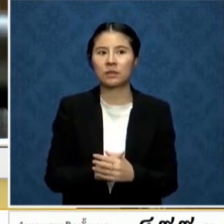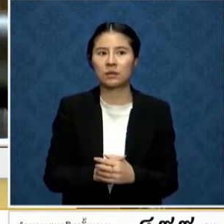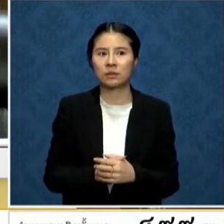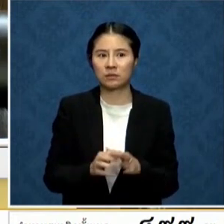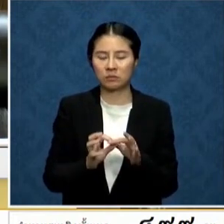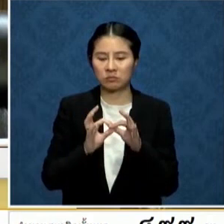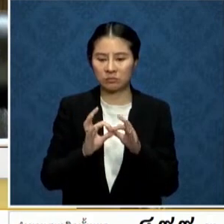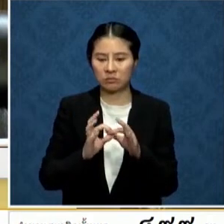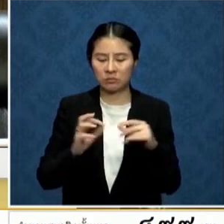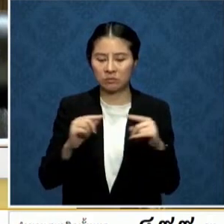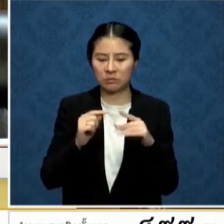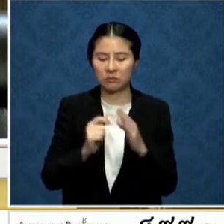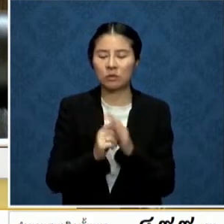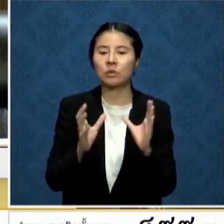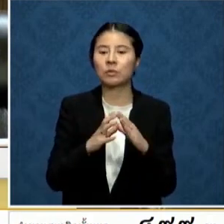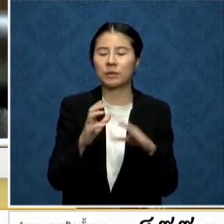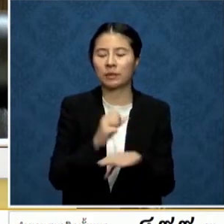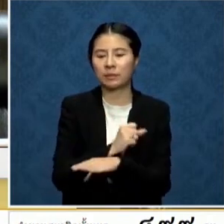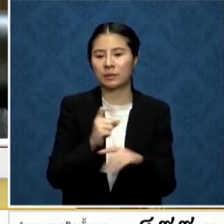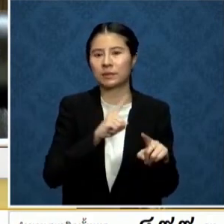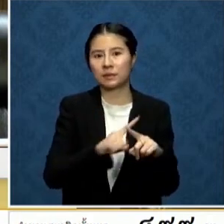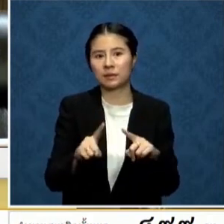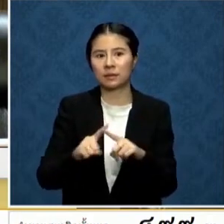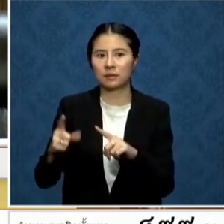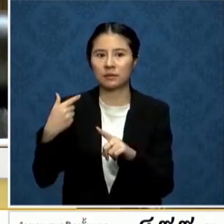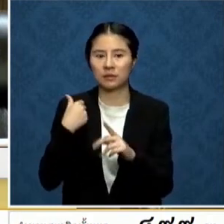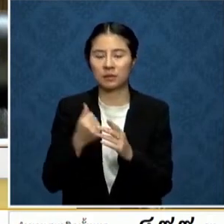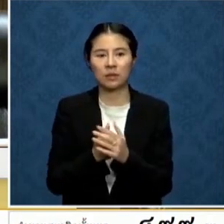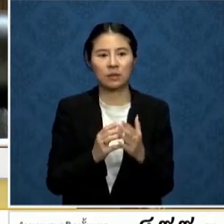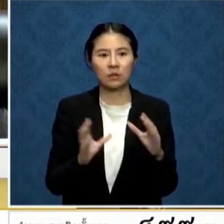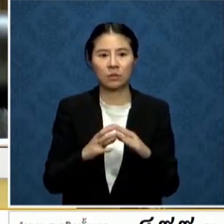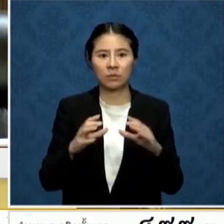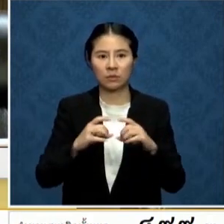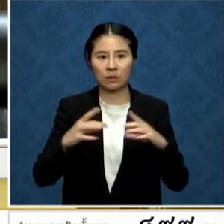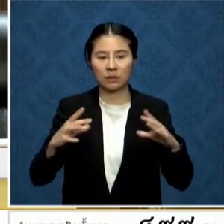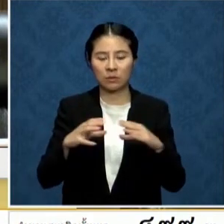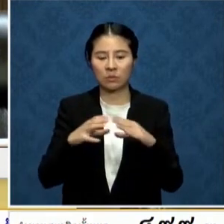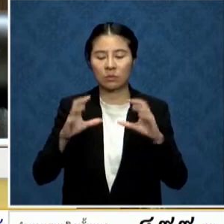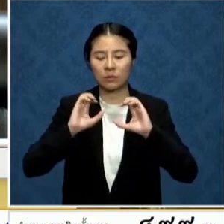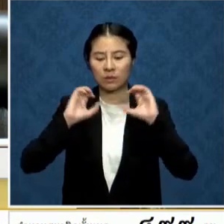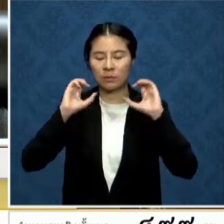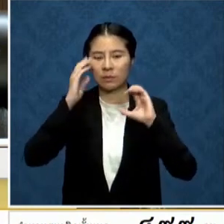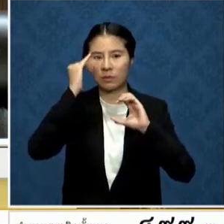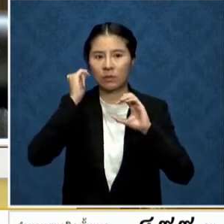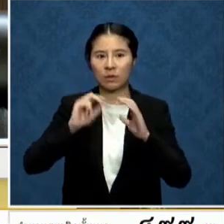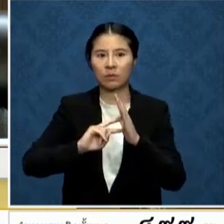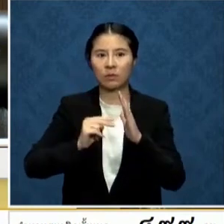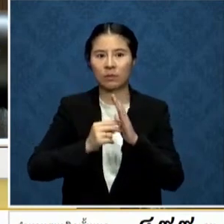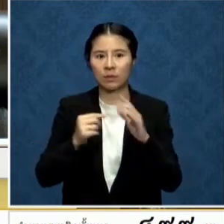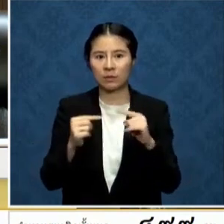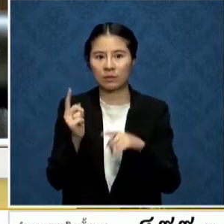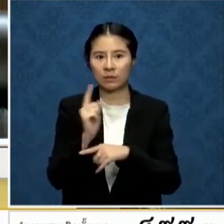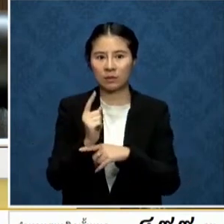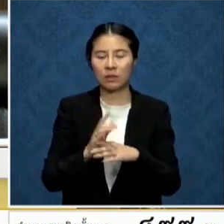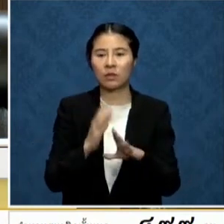โดยมีสัดส่วนของทุกพรรคการเมืองไม่ว่าจะเป็นฝ่ายค้านฝ่ายรัฐบาลเพราะเราถือว่าเราเป็นตัวแทนของประชาชน